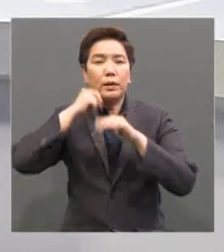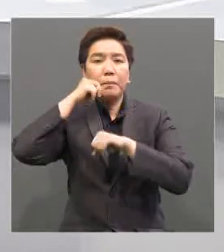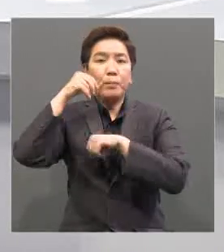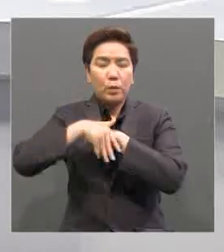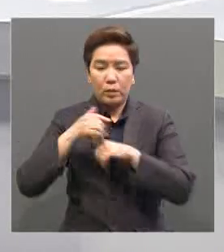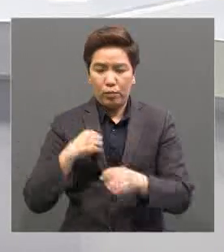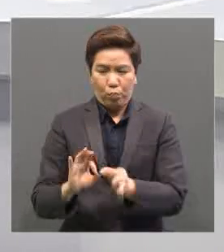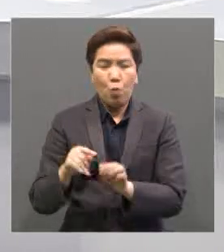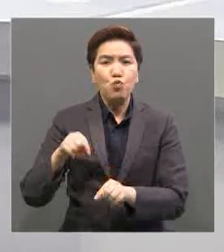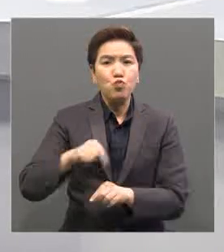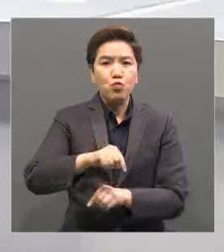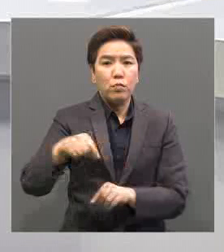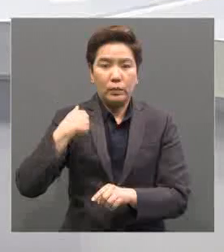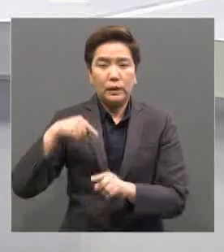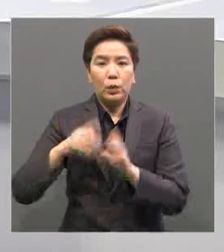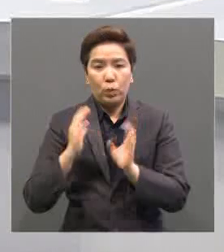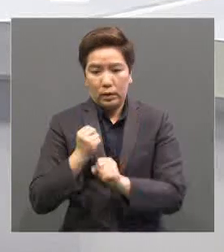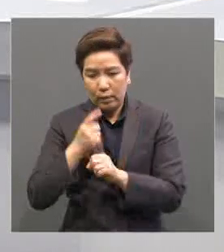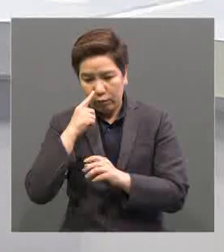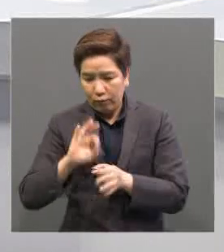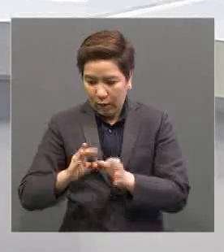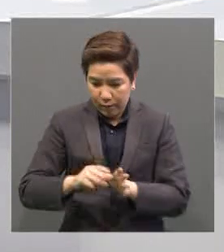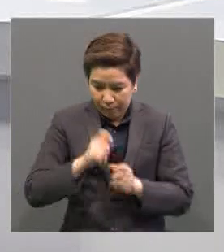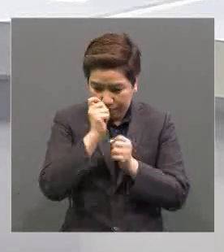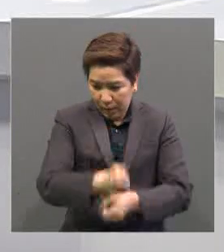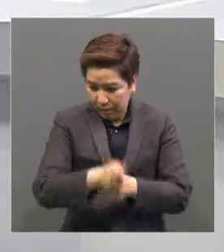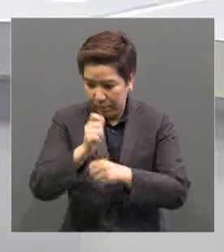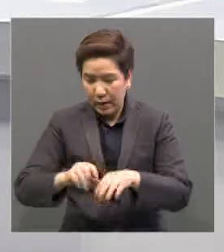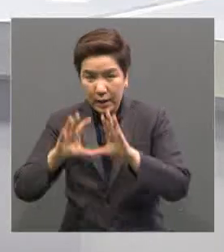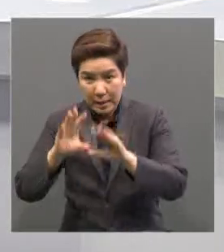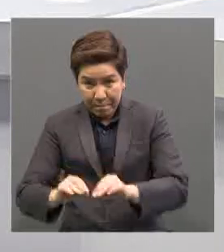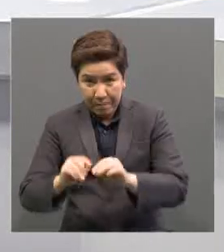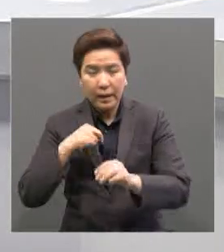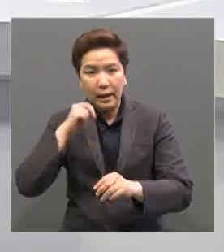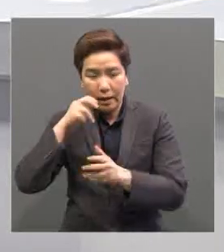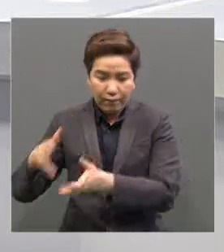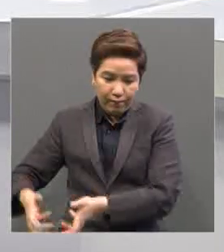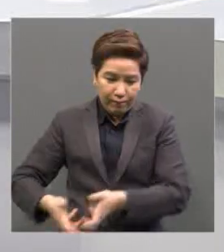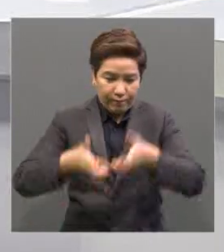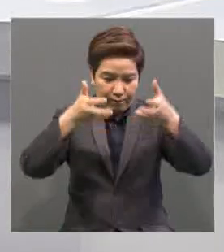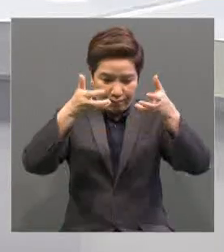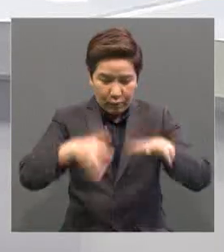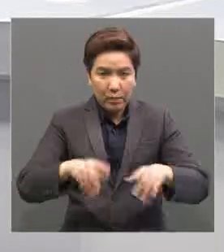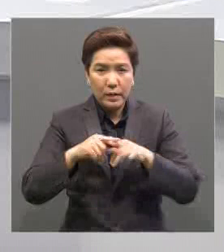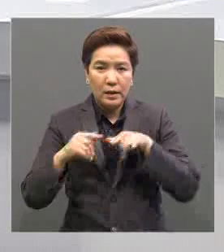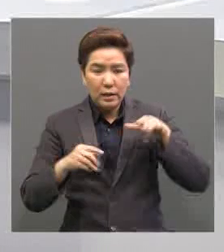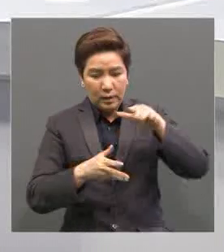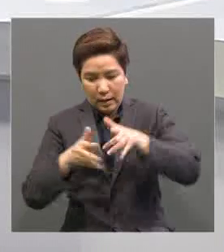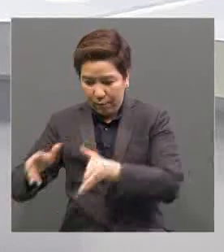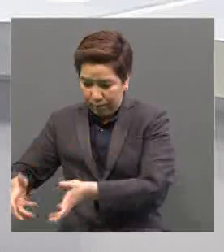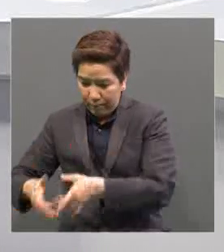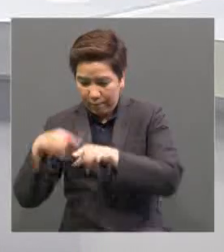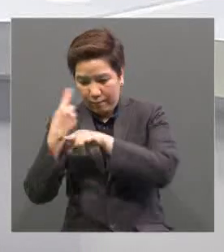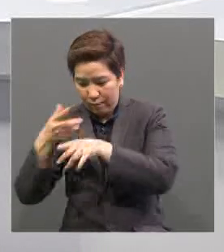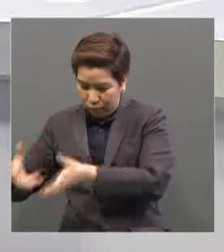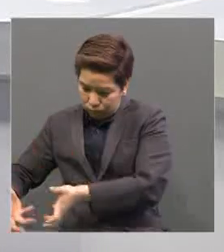เนี่ยปะทุอยู่เจ้าที่ได้เข้าไปปฏิบัติการดับไฟทั้งการทิ้งน้ำโดยเฉพาะการใช้อากาศยานที่บินไปตักน้ำแล้วก็ทิ้งน้ำล